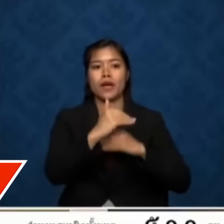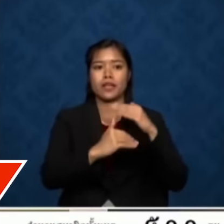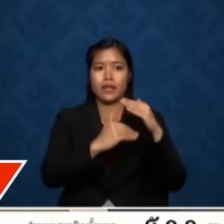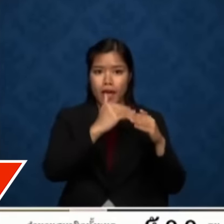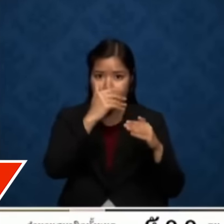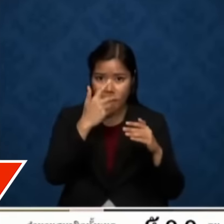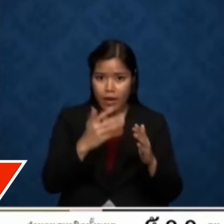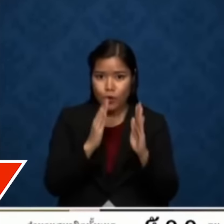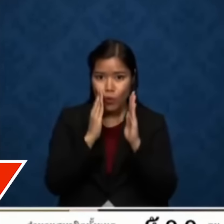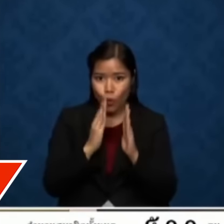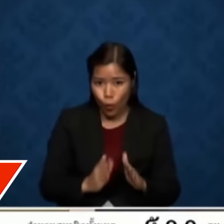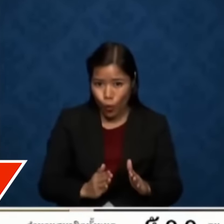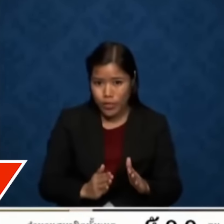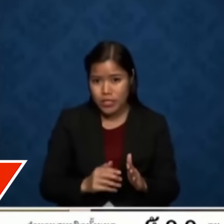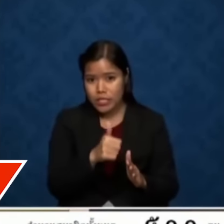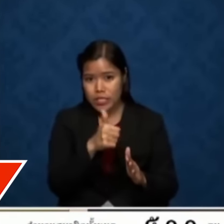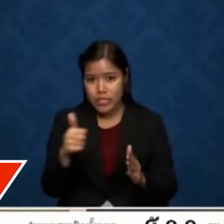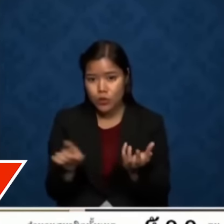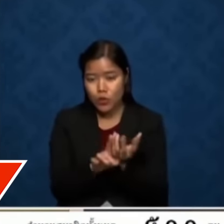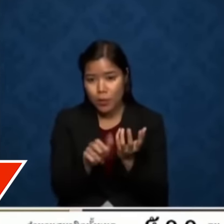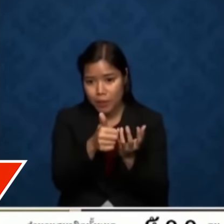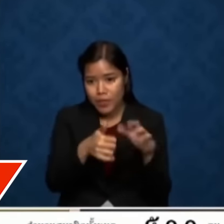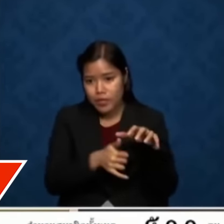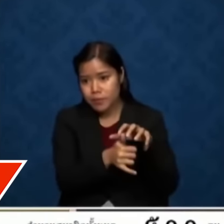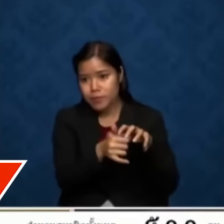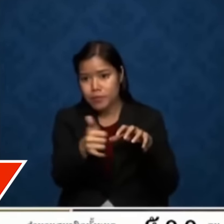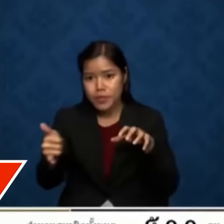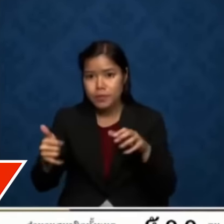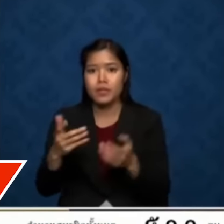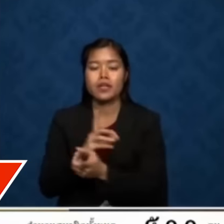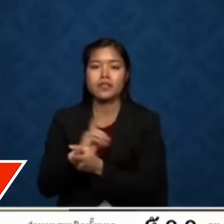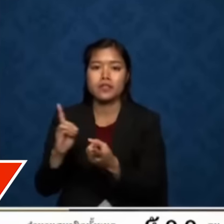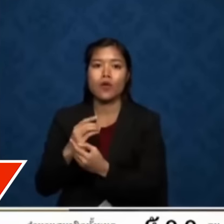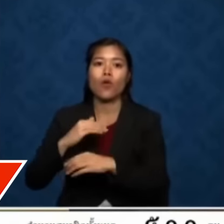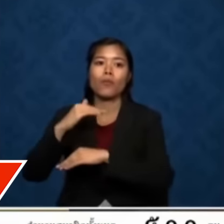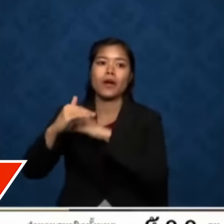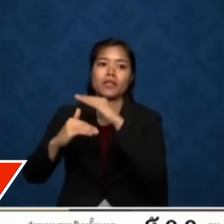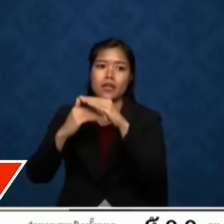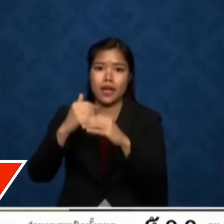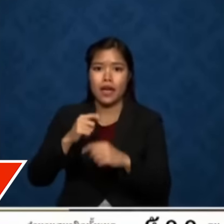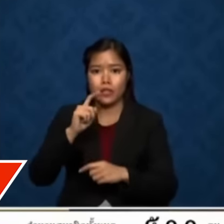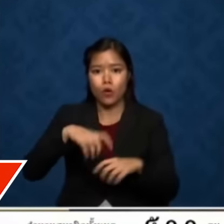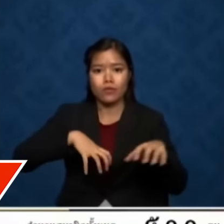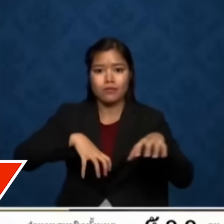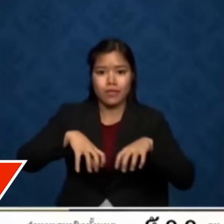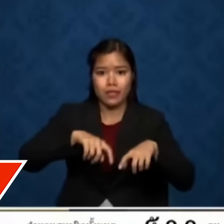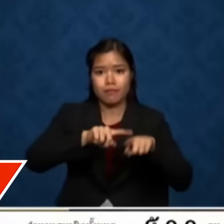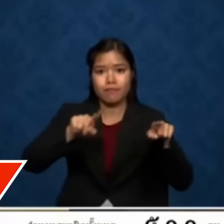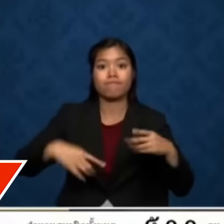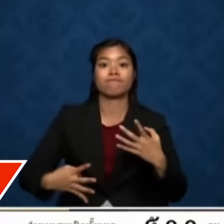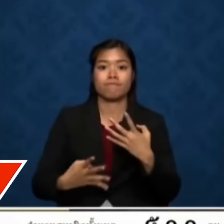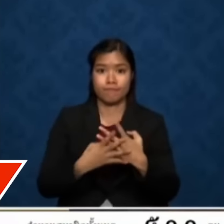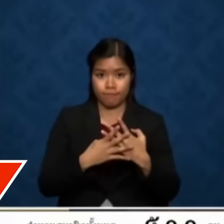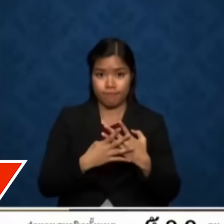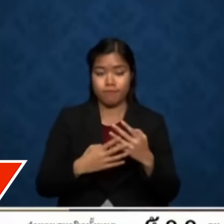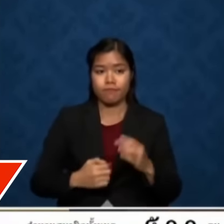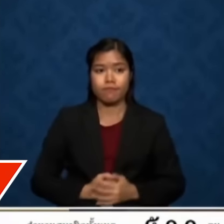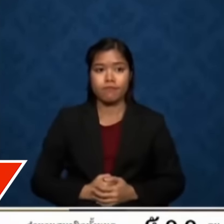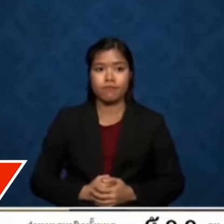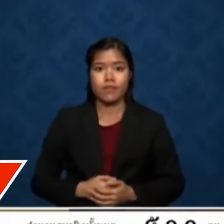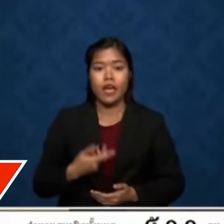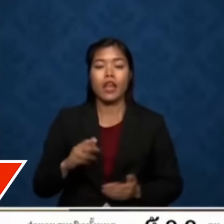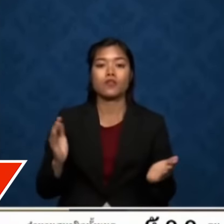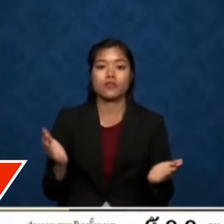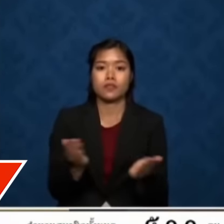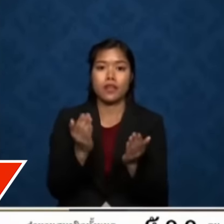ช่วยเน้นในเรื่องของการจัดสถานที่คุมขังให้เหมาะสมแก่บุคคลด้วยคือ individualized punishment นะครับแล้วก็สนับสนุนท่านในเรื่อง